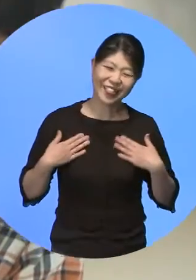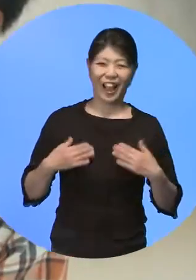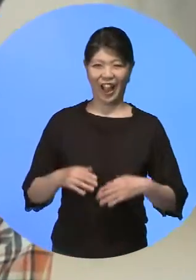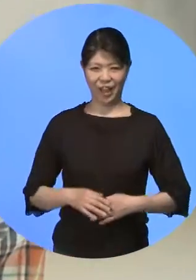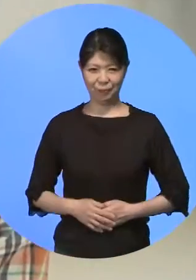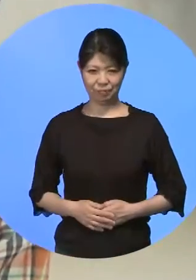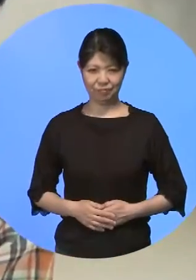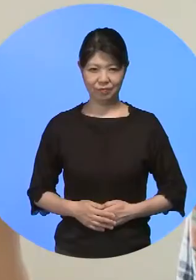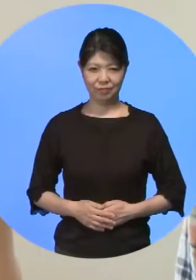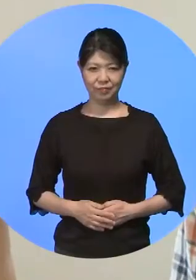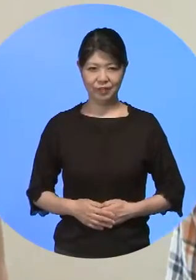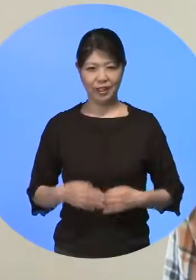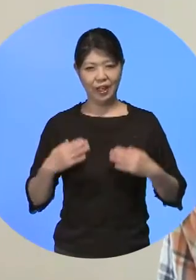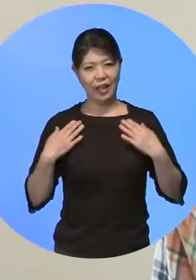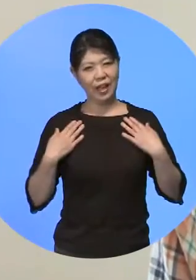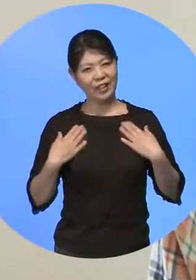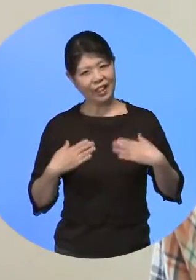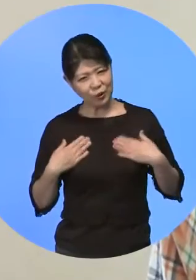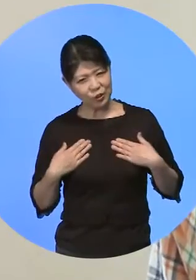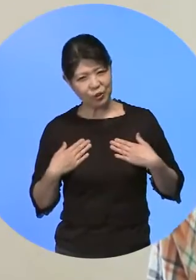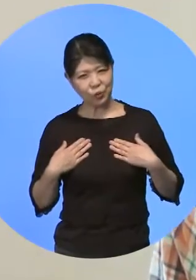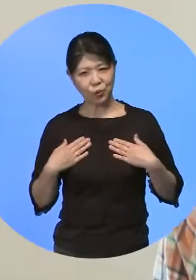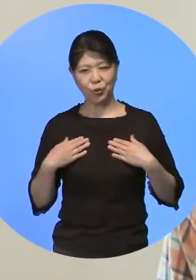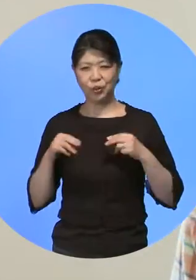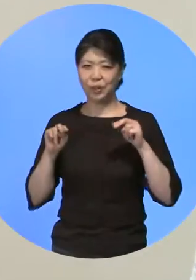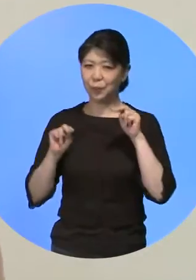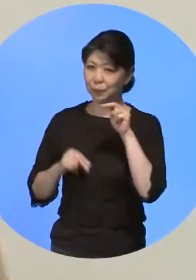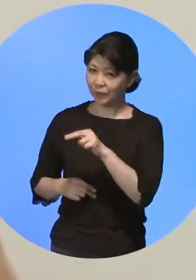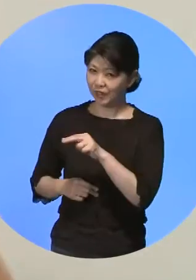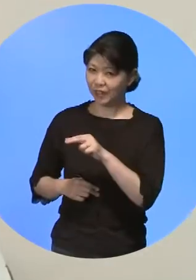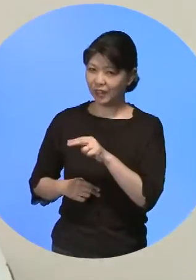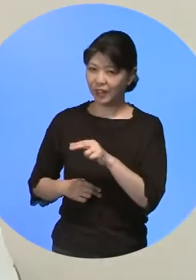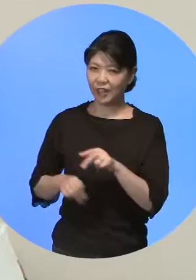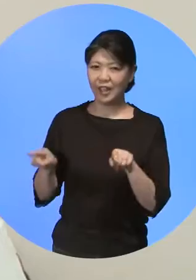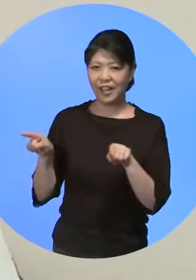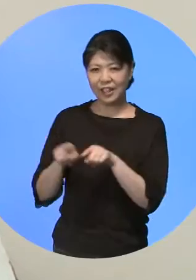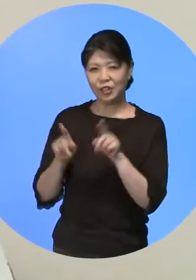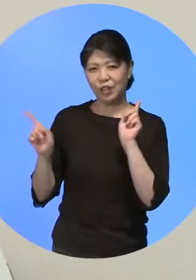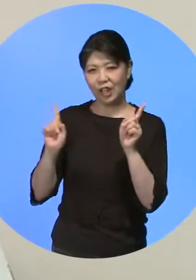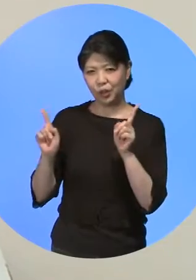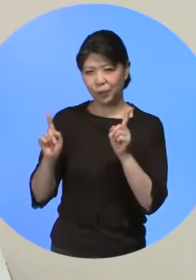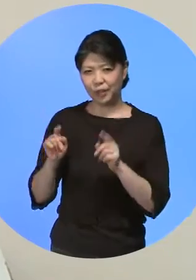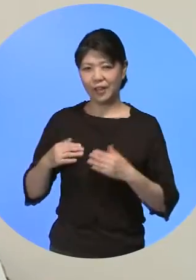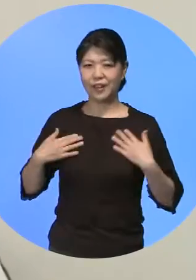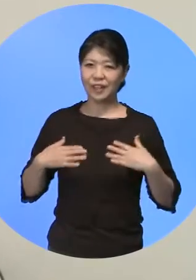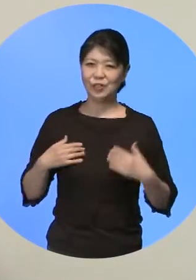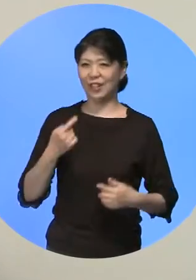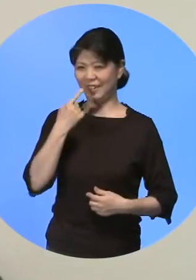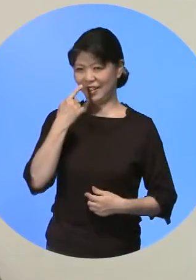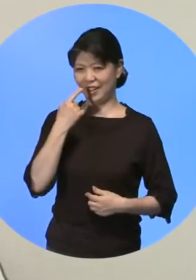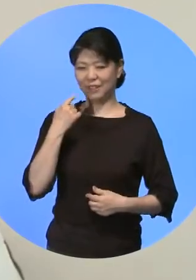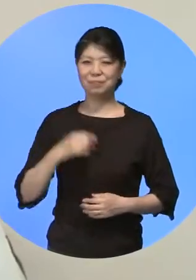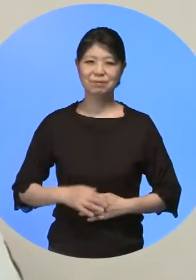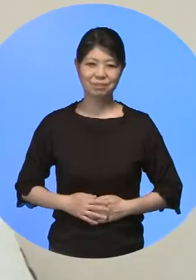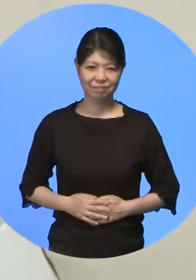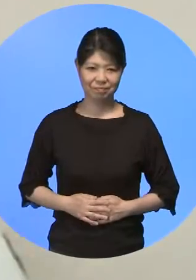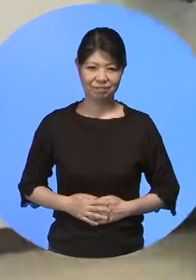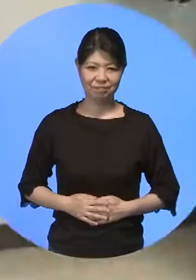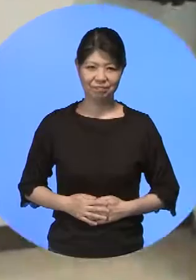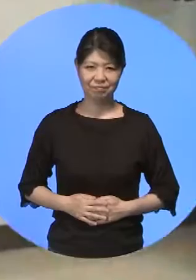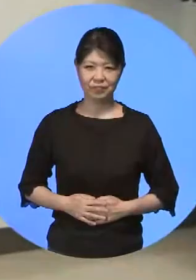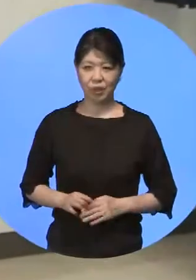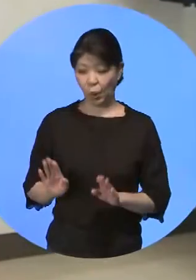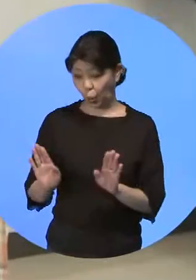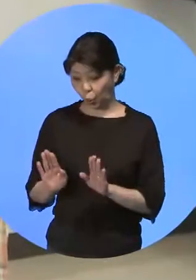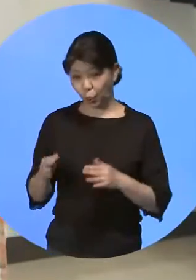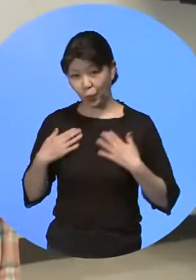しかった。 そうですね、すごくなんか楽しそうな顔をしてるのが見られて、一緒にできて楽しかったなと思います。 い